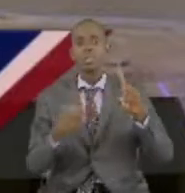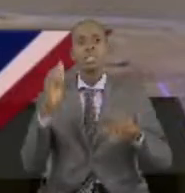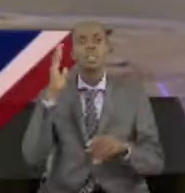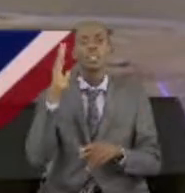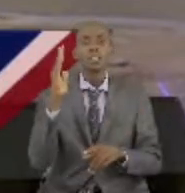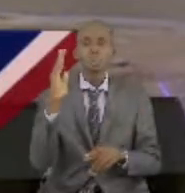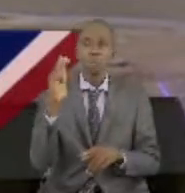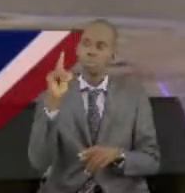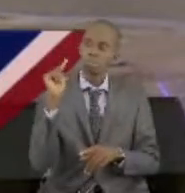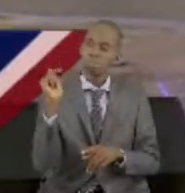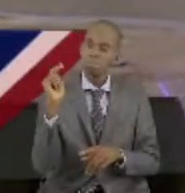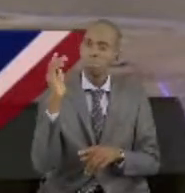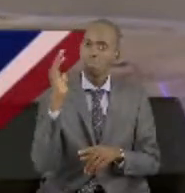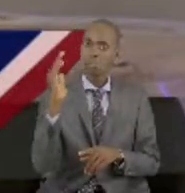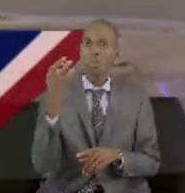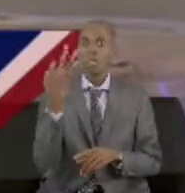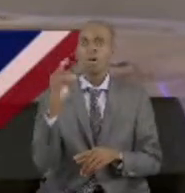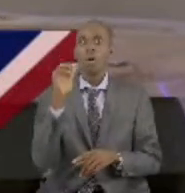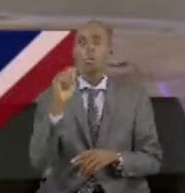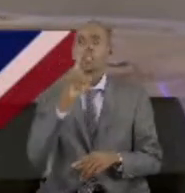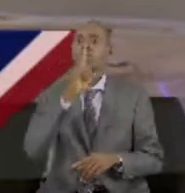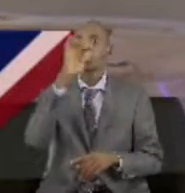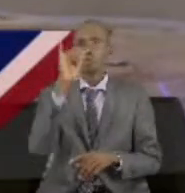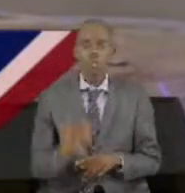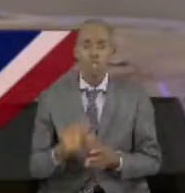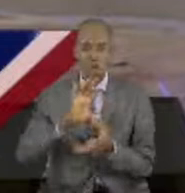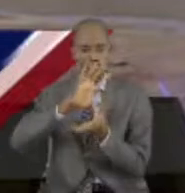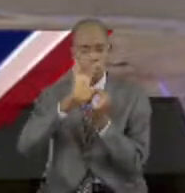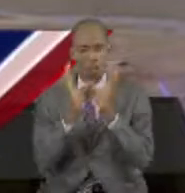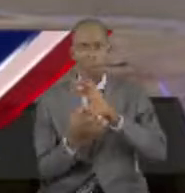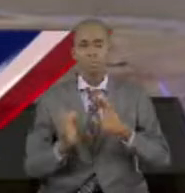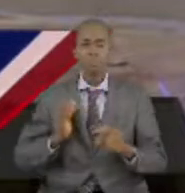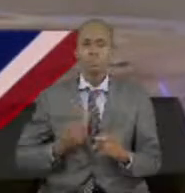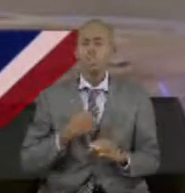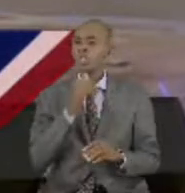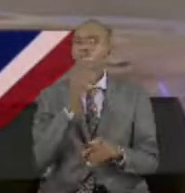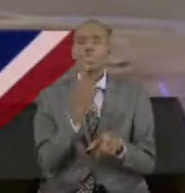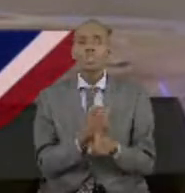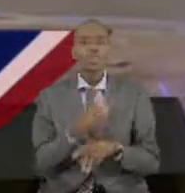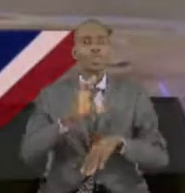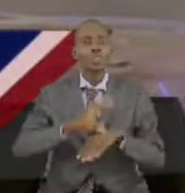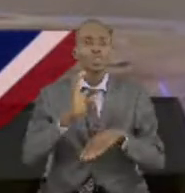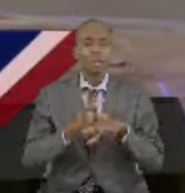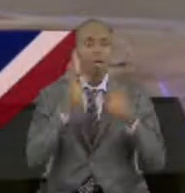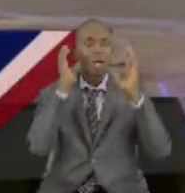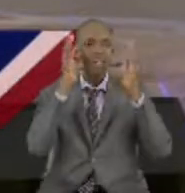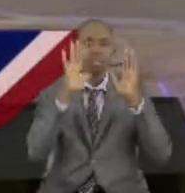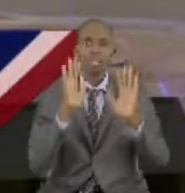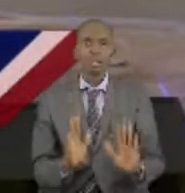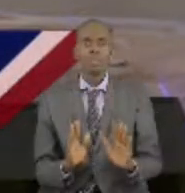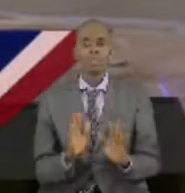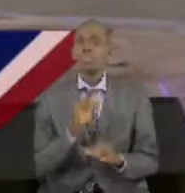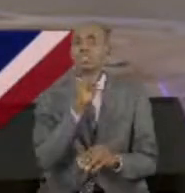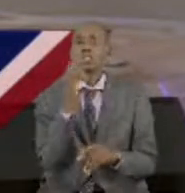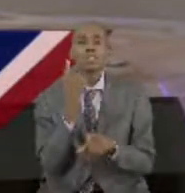pour numéro un le témoignage d'une âme véritable convertir ce n'est pas seulement que un chauffe eau mais l échauffement